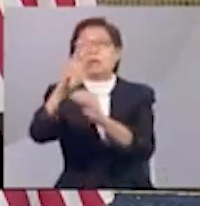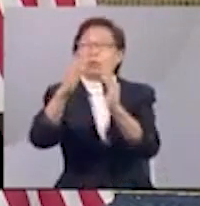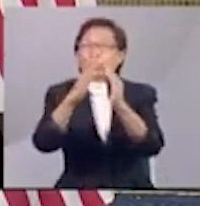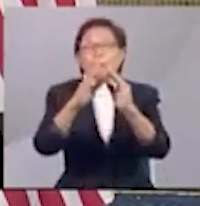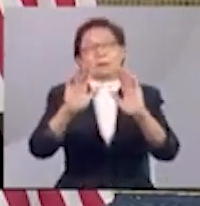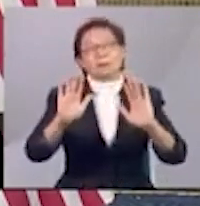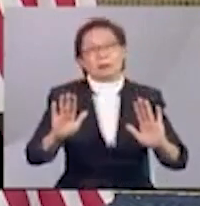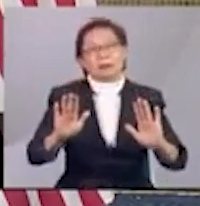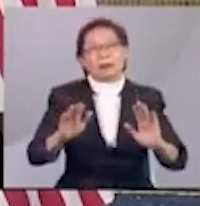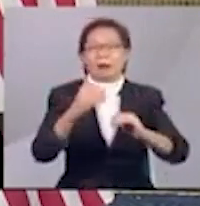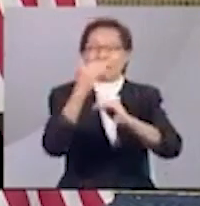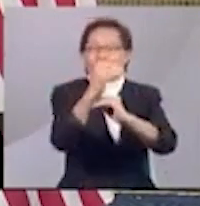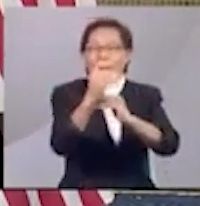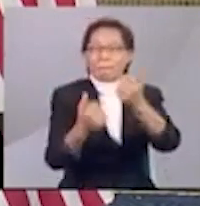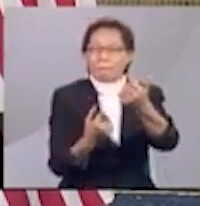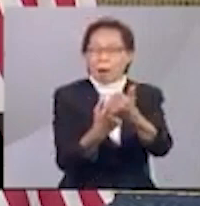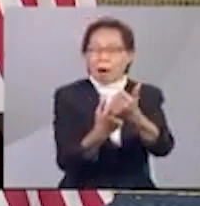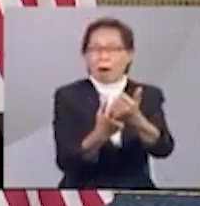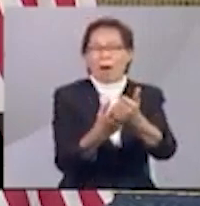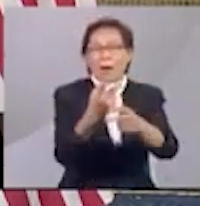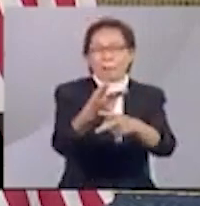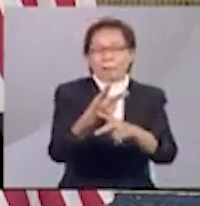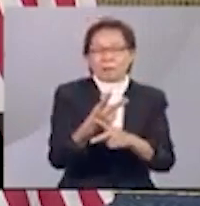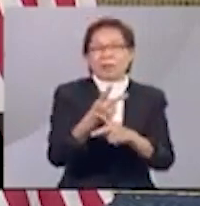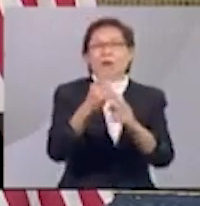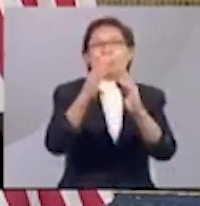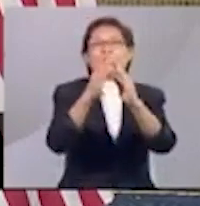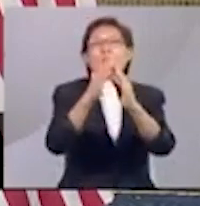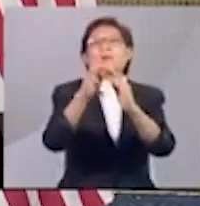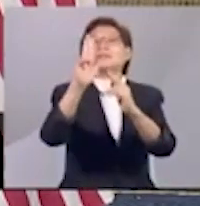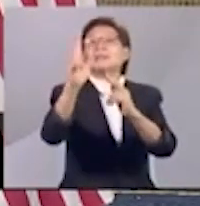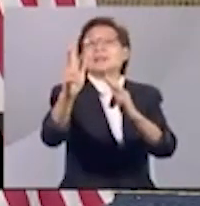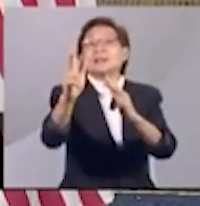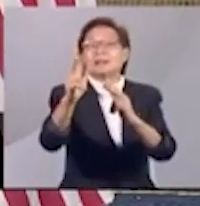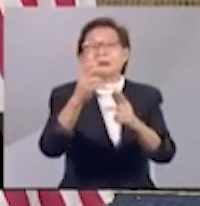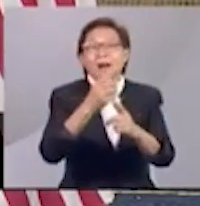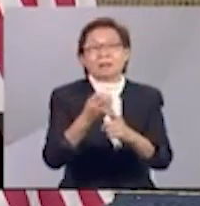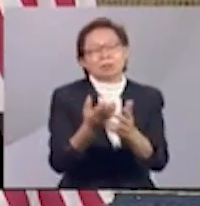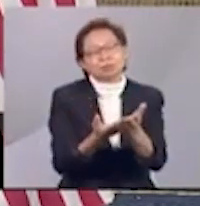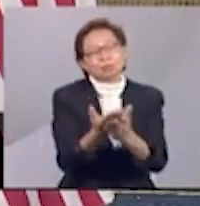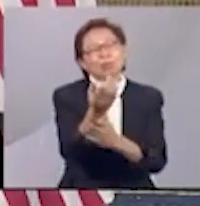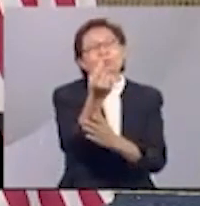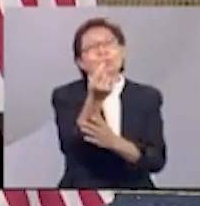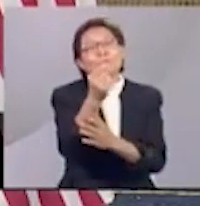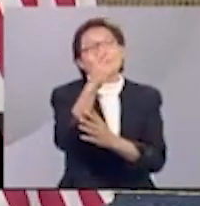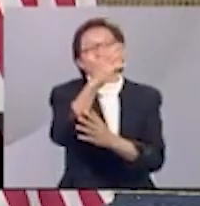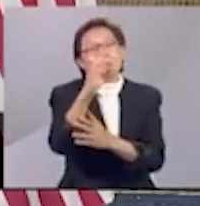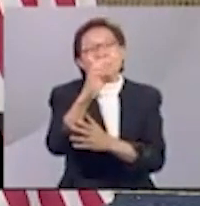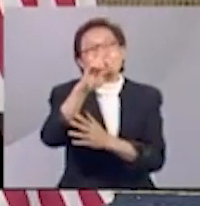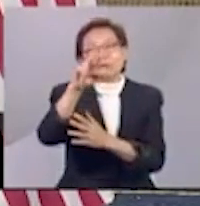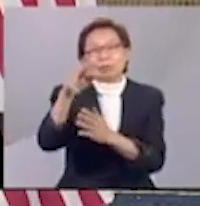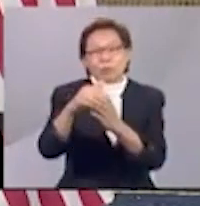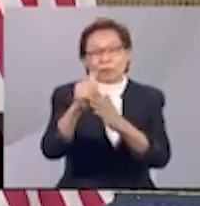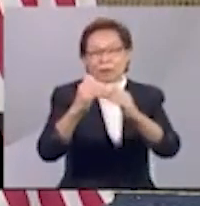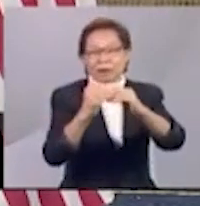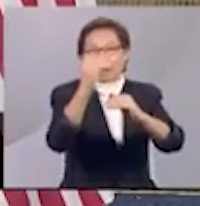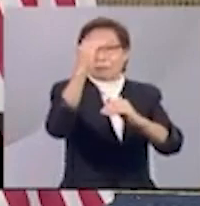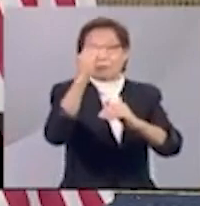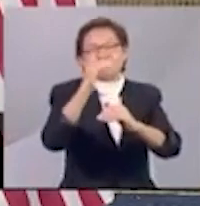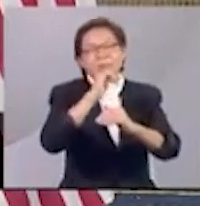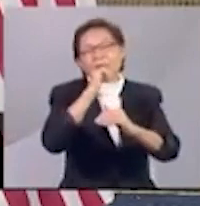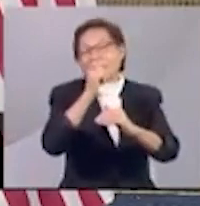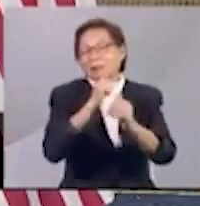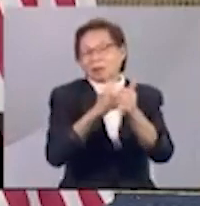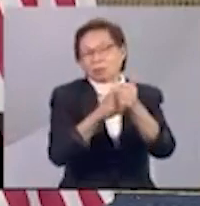Selain itu, had pembiayaan bagi pinjaman rumah ketiga dan seterusnya bernilai RM600,000 ke atas tidak